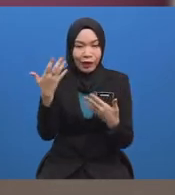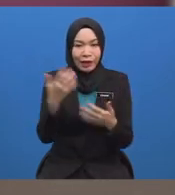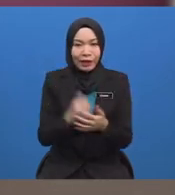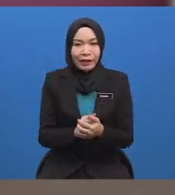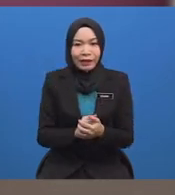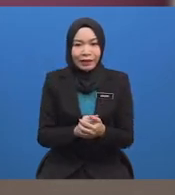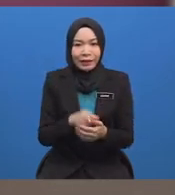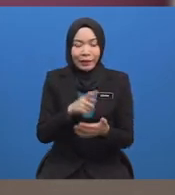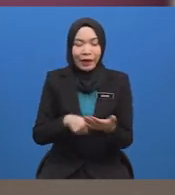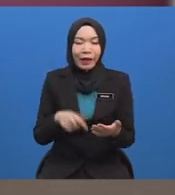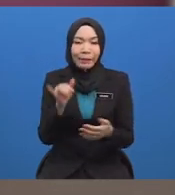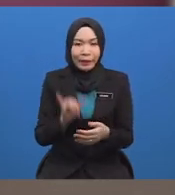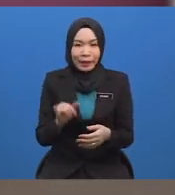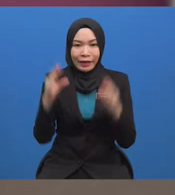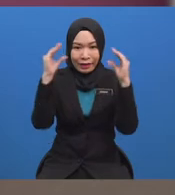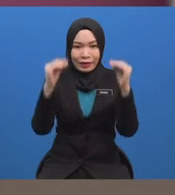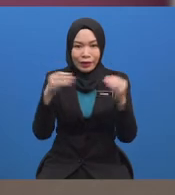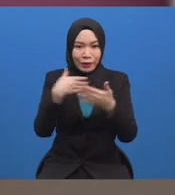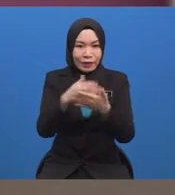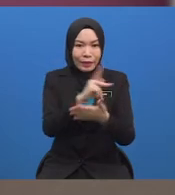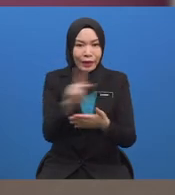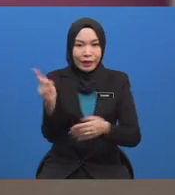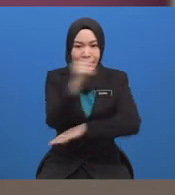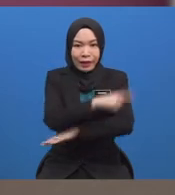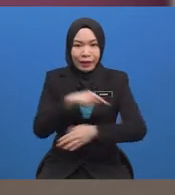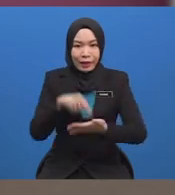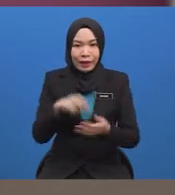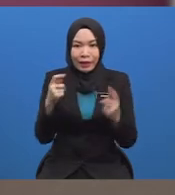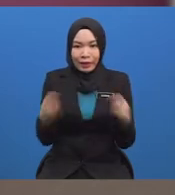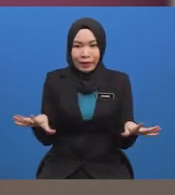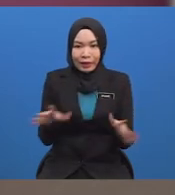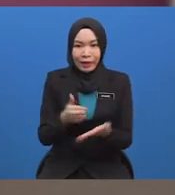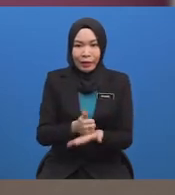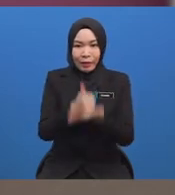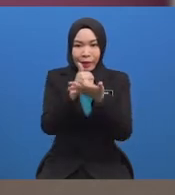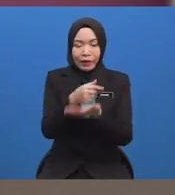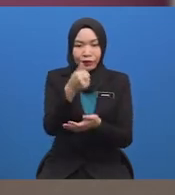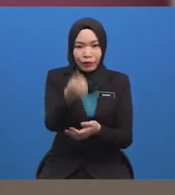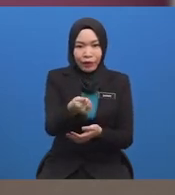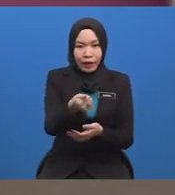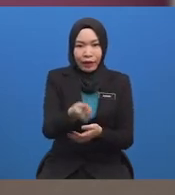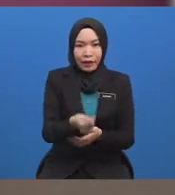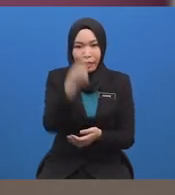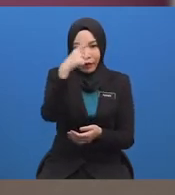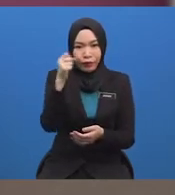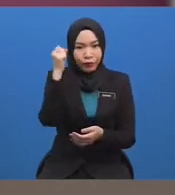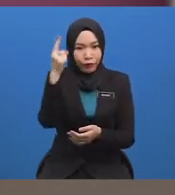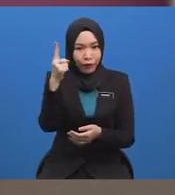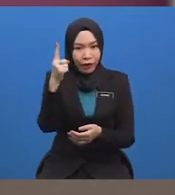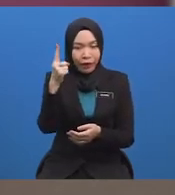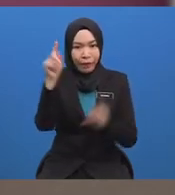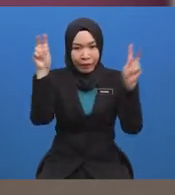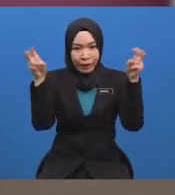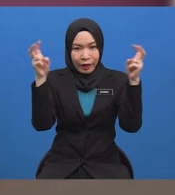apel yang chegou sampai hari ini telah membantu anda memahami topik gerakan zip dengan lebih